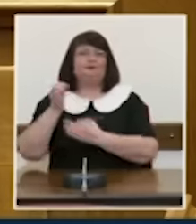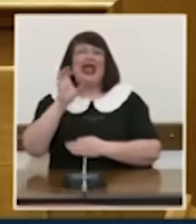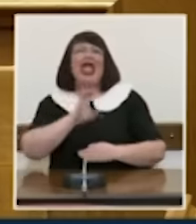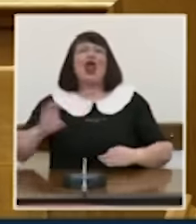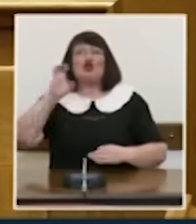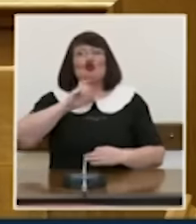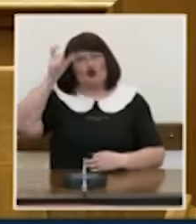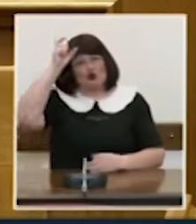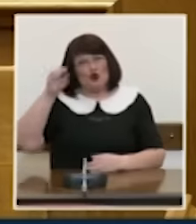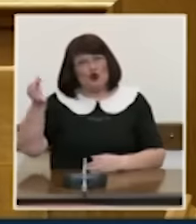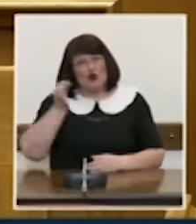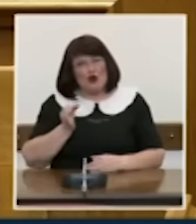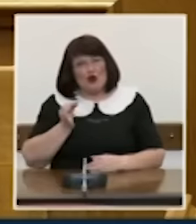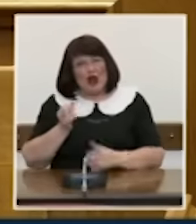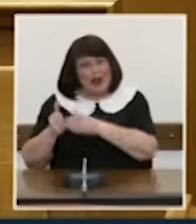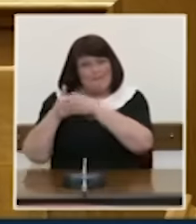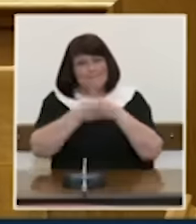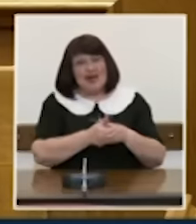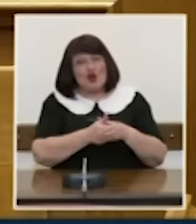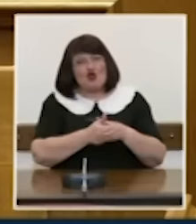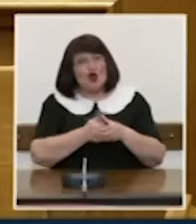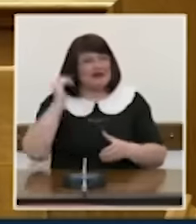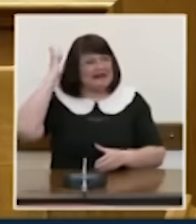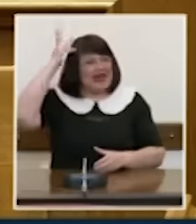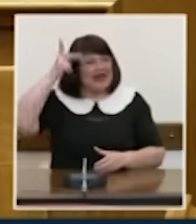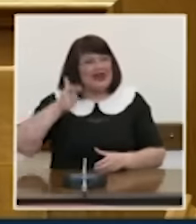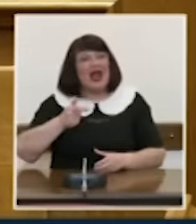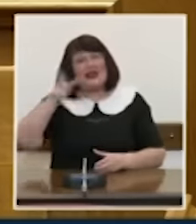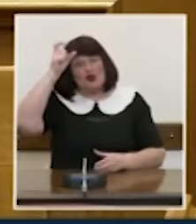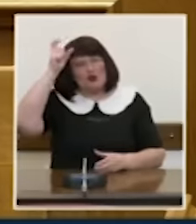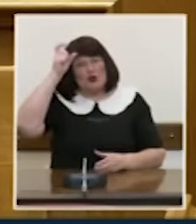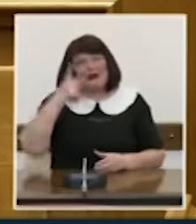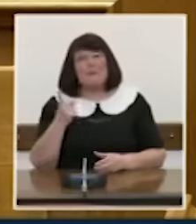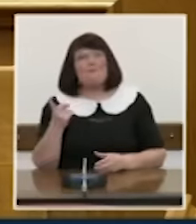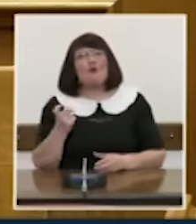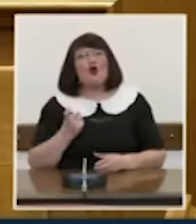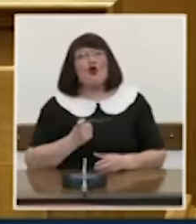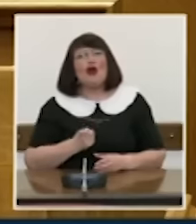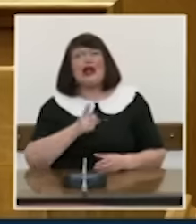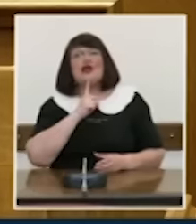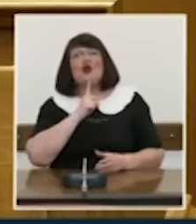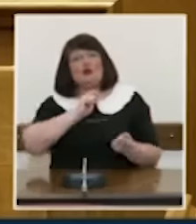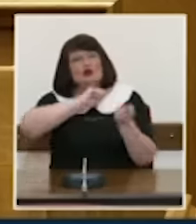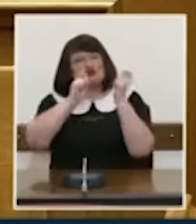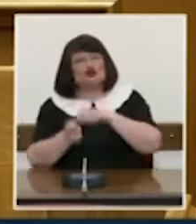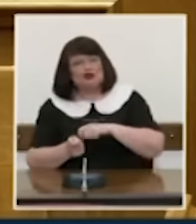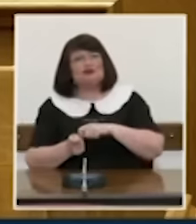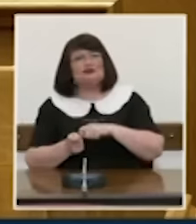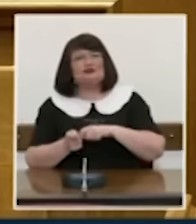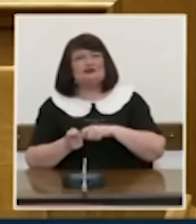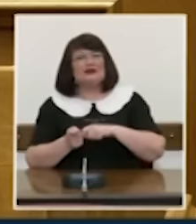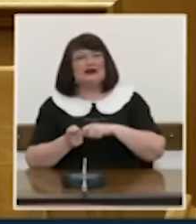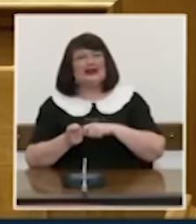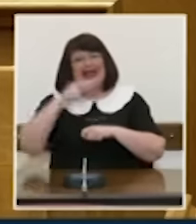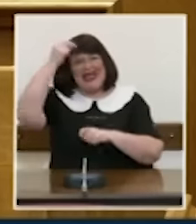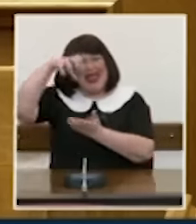για τουρκική μειονότητα στη Θράκη, που προχωρά σε προκλήσεις όπως η μετατροπή της μονής της χώρας σε τζαμί και